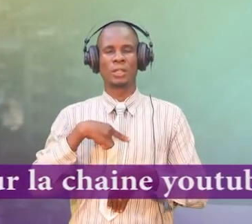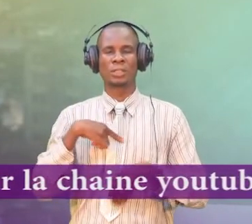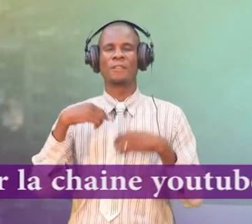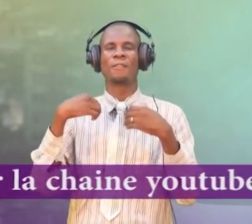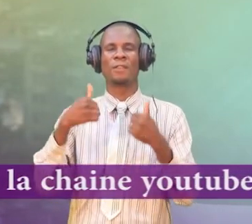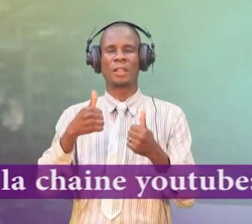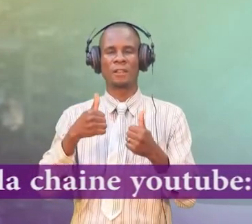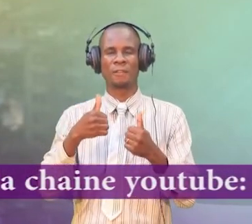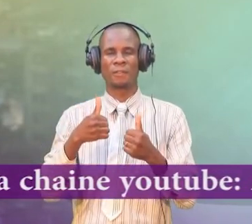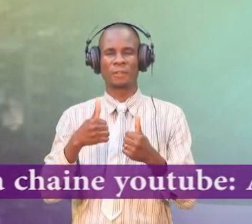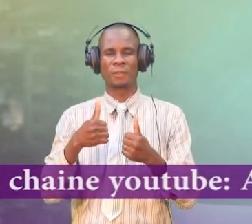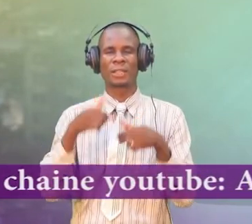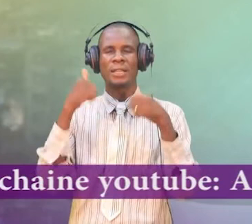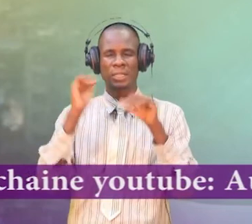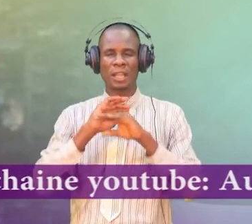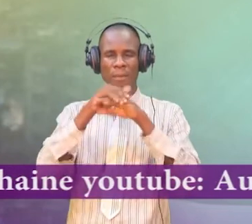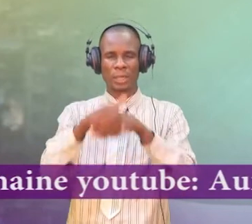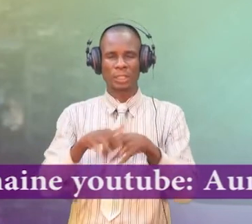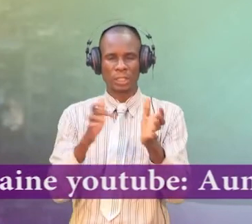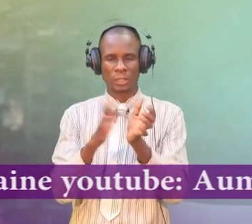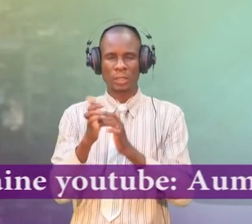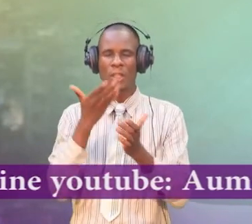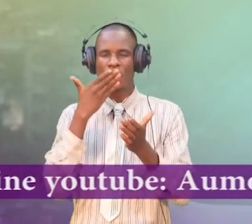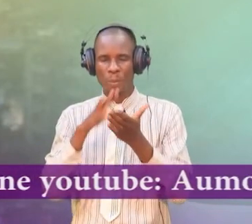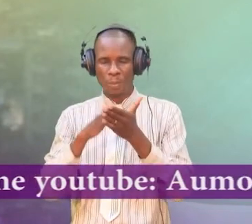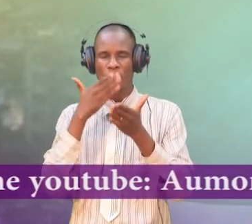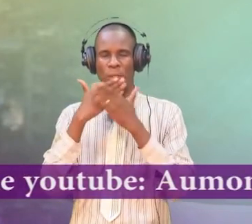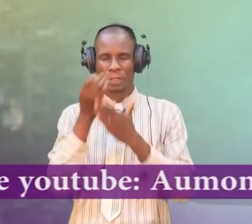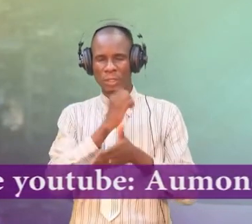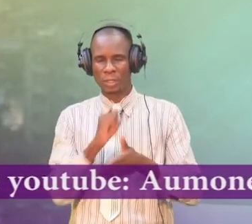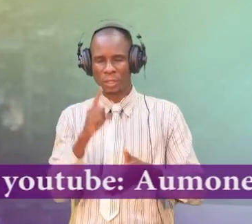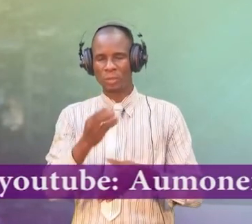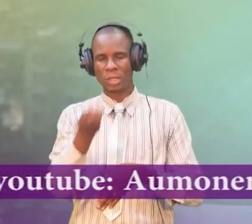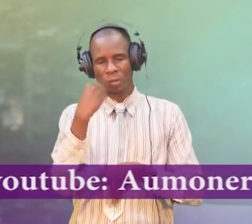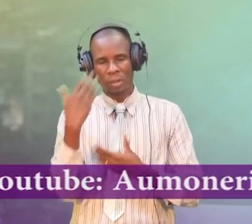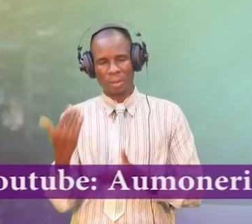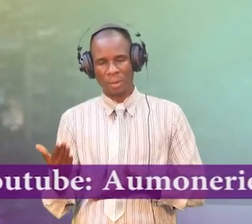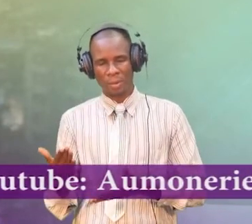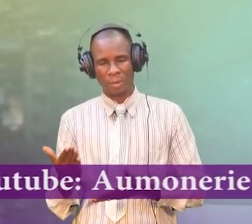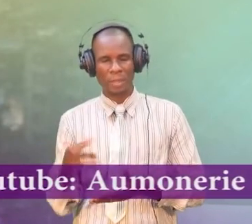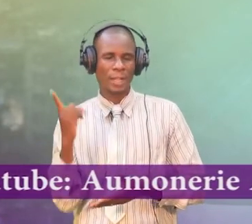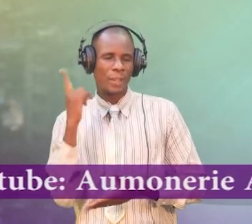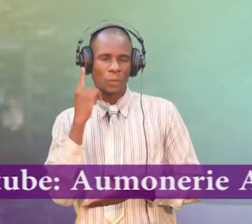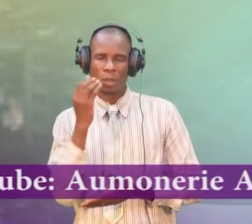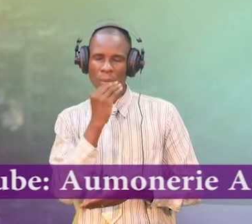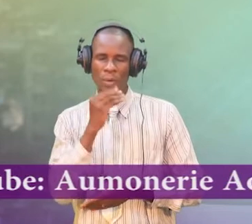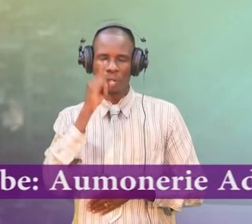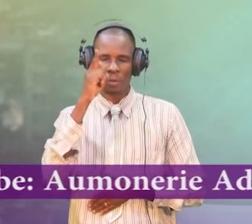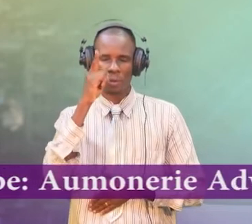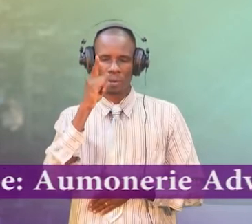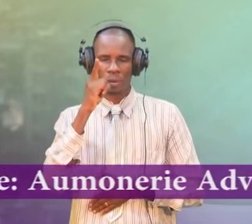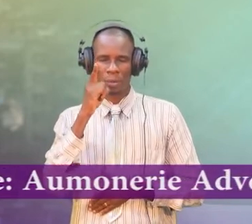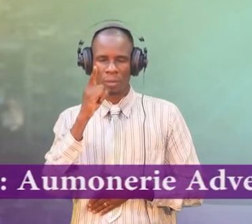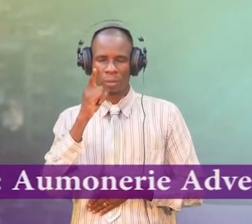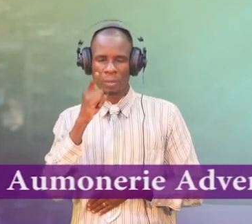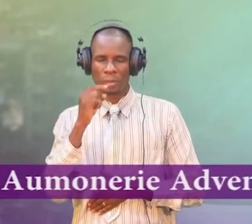lobiko oyo, tozali kobondela yo ete osunga biso ya kondima yango. Nzambe toyebi ete ezali kaka kati na